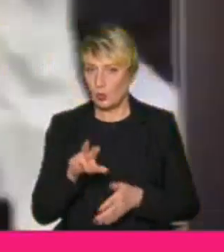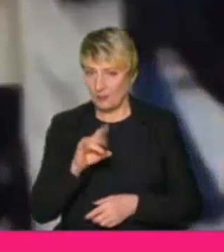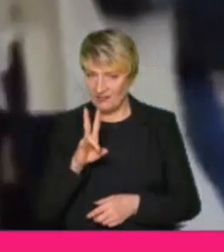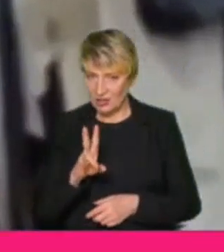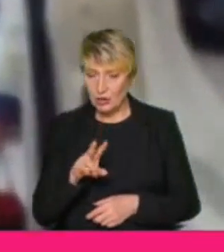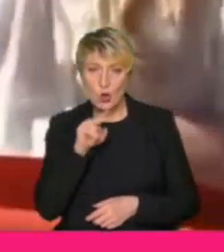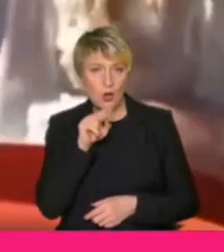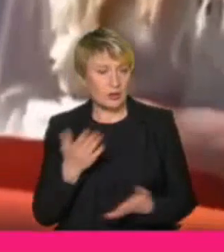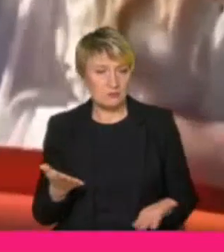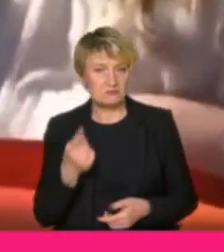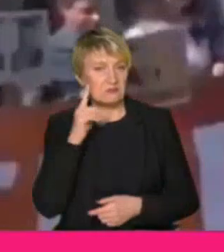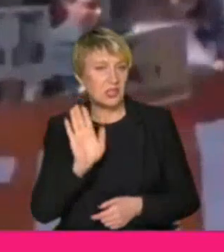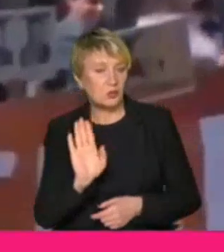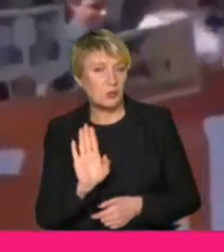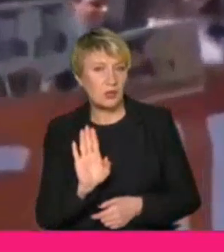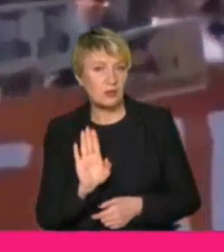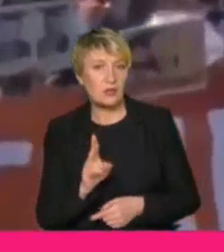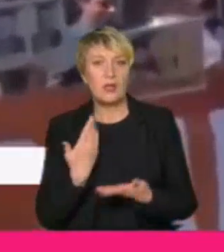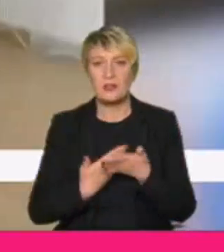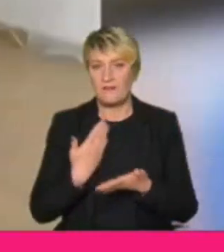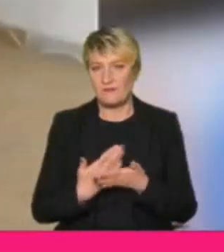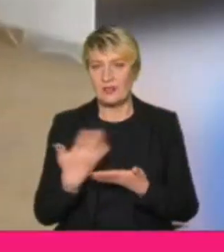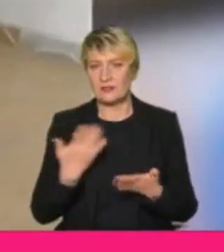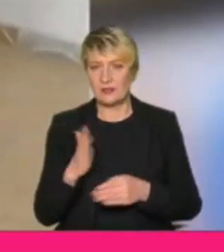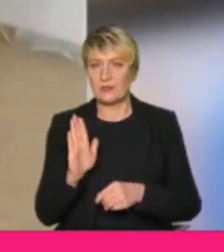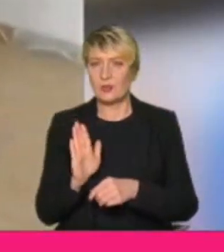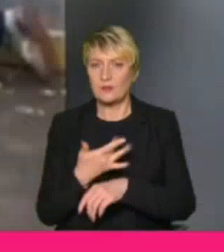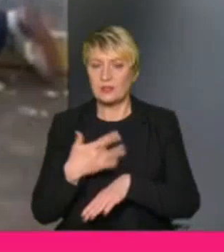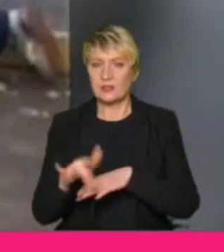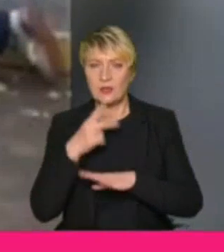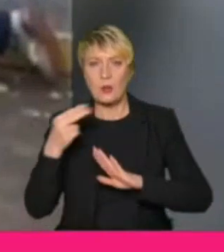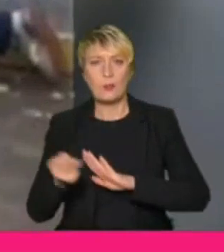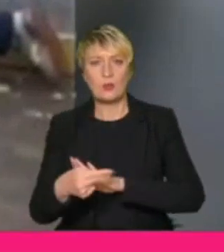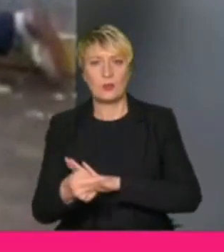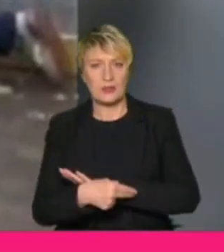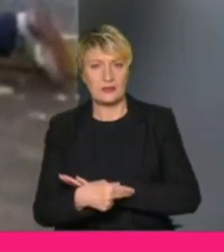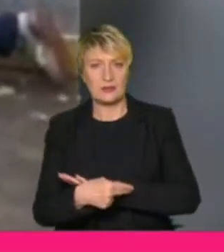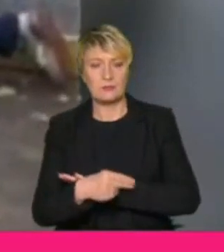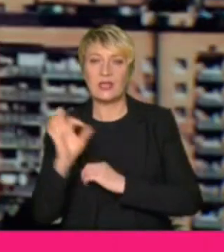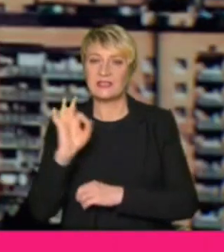Не думаю. Мабуть, усе ж не демонізований їхньою пропагандою Захід.